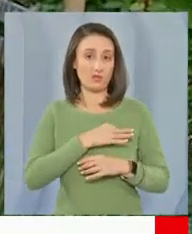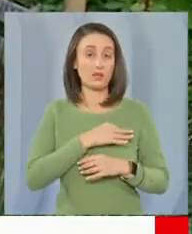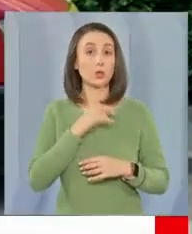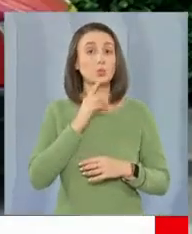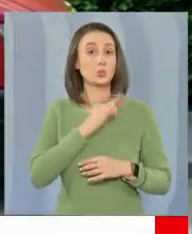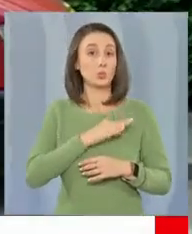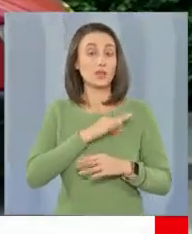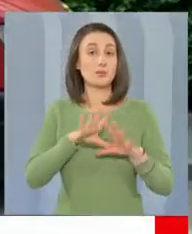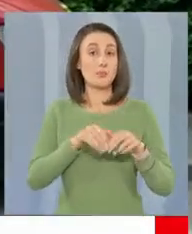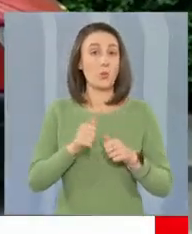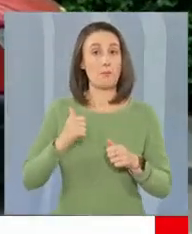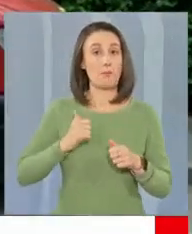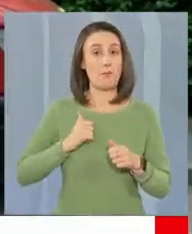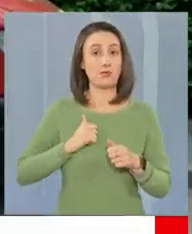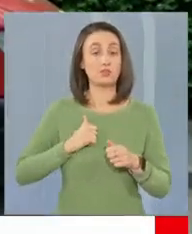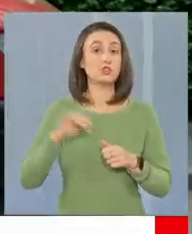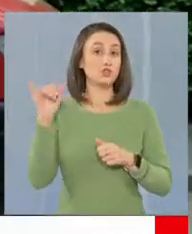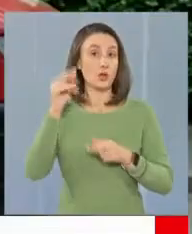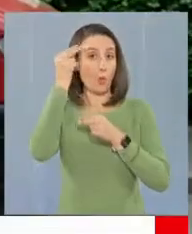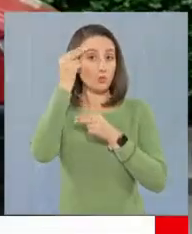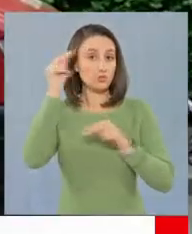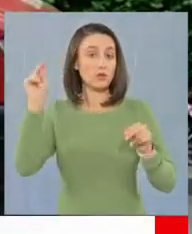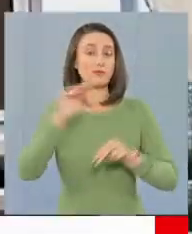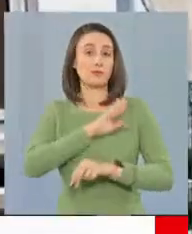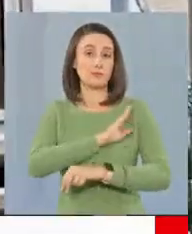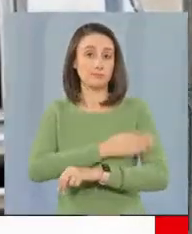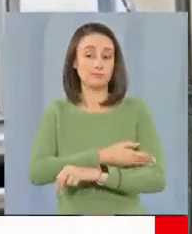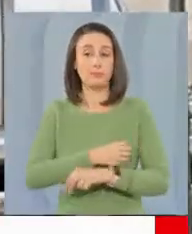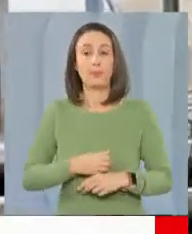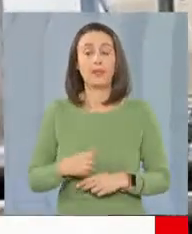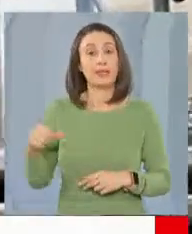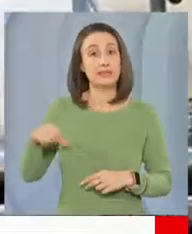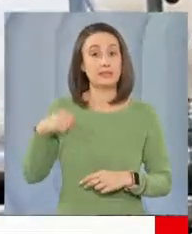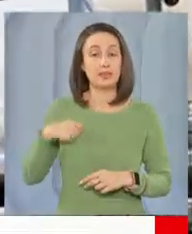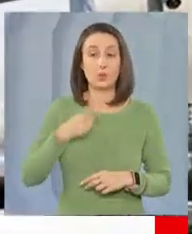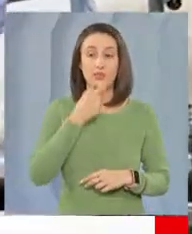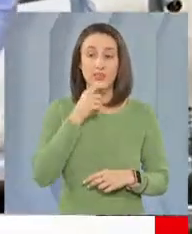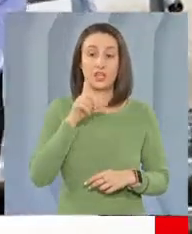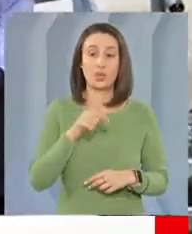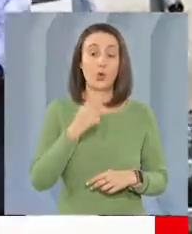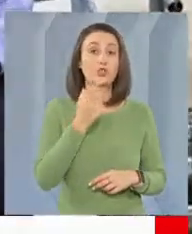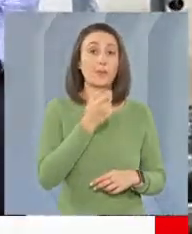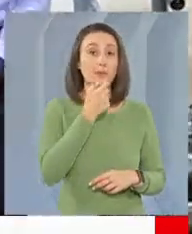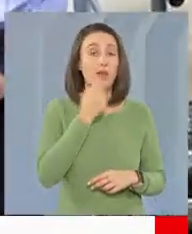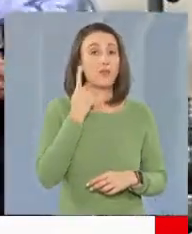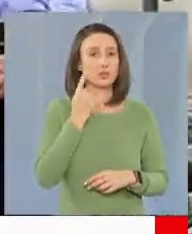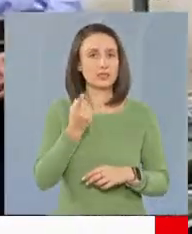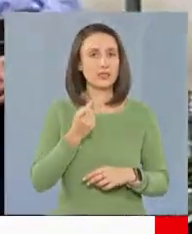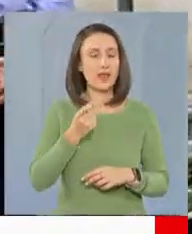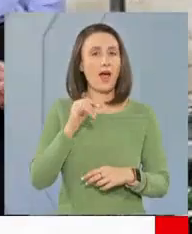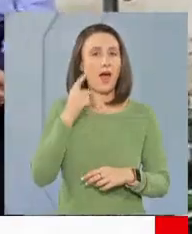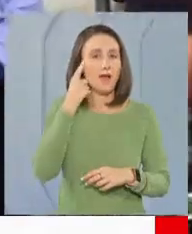studenții împreună cu paznicii din zona sunt cei care au alertat autoritățile tânărul în vârstă de 27 de ani era de origine